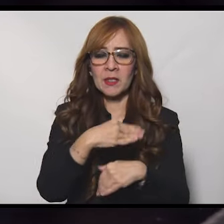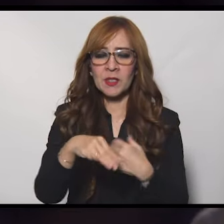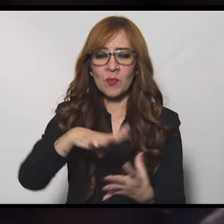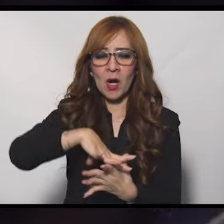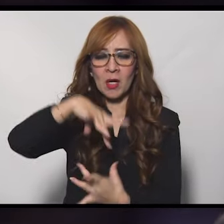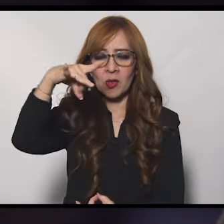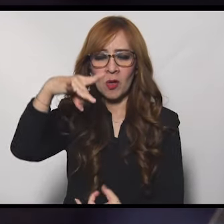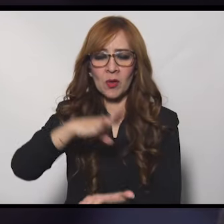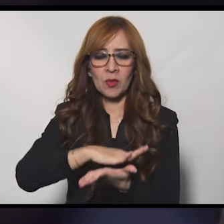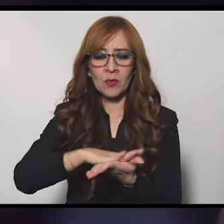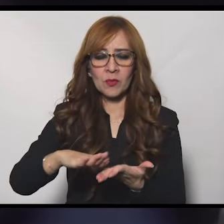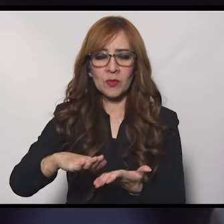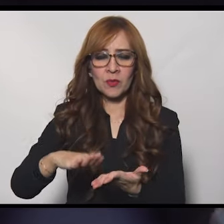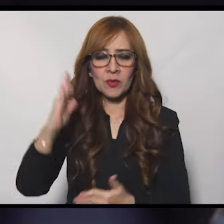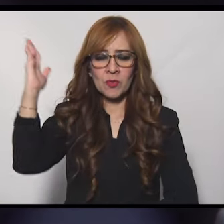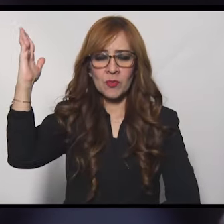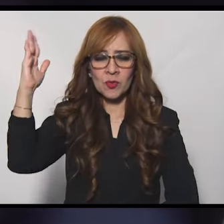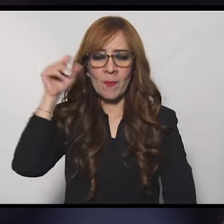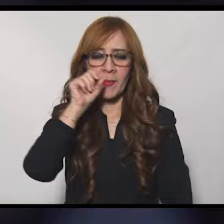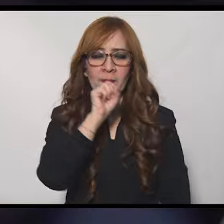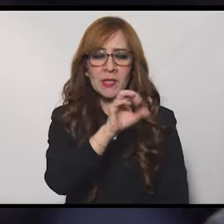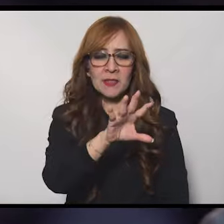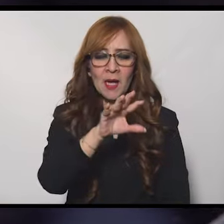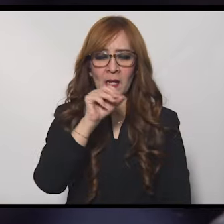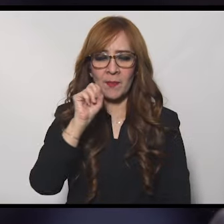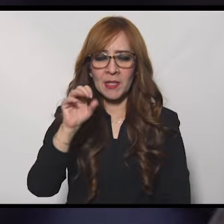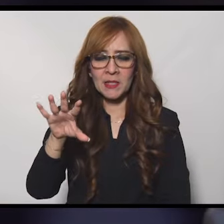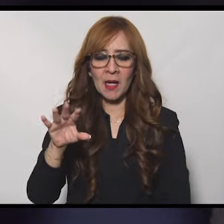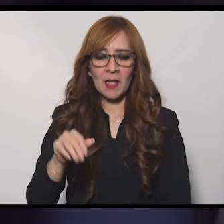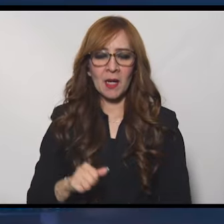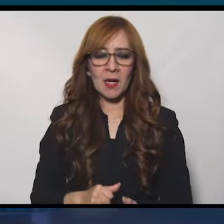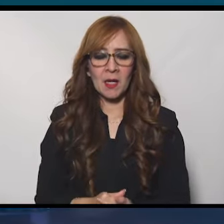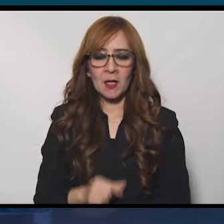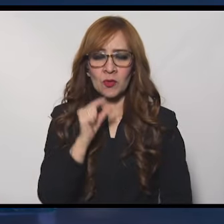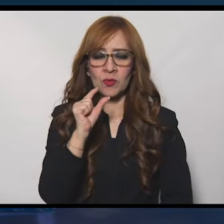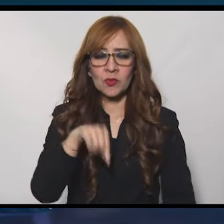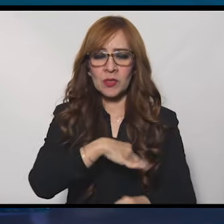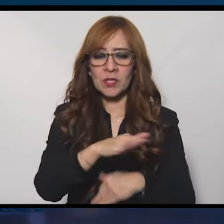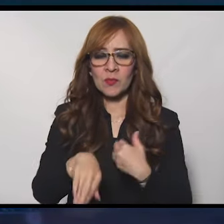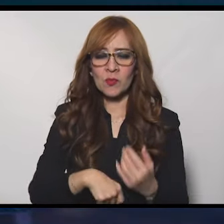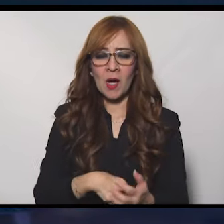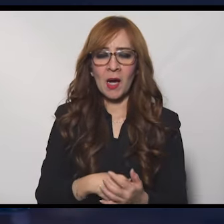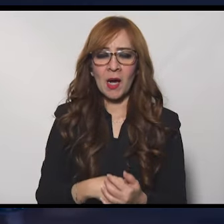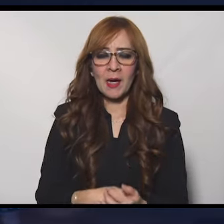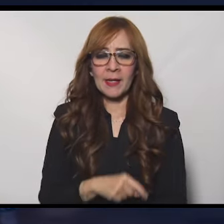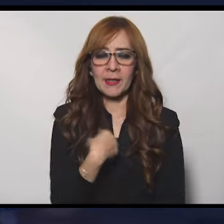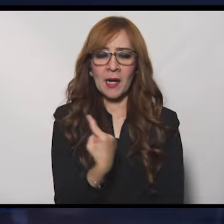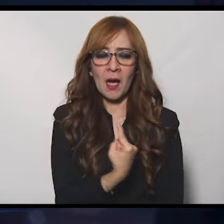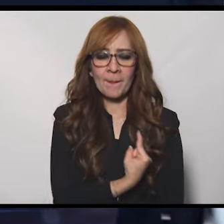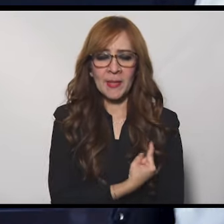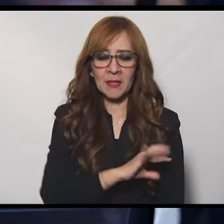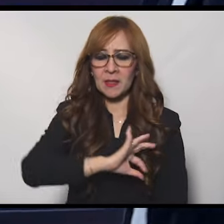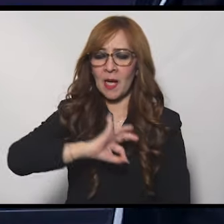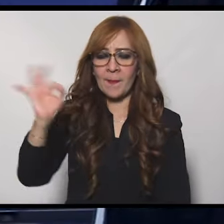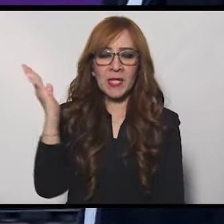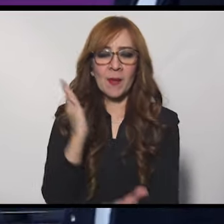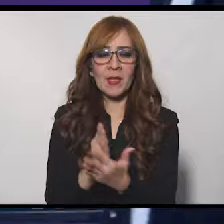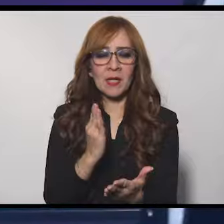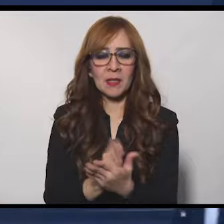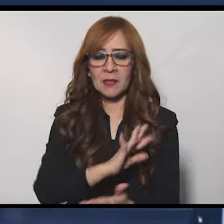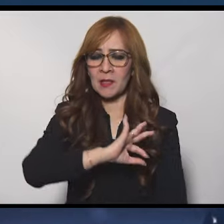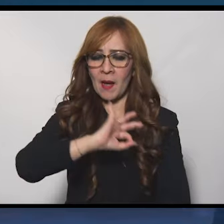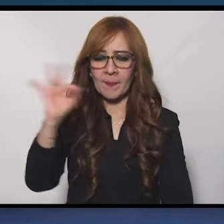Roh Kudus-Mu, ya Bapa, yang akan berbicara kepada setiap daripada kami, tidak akan pernah berhenti